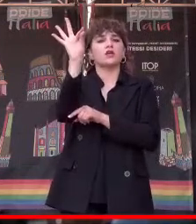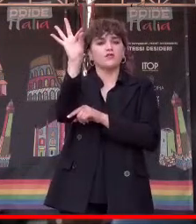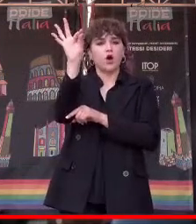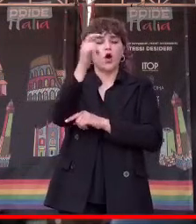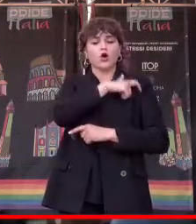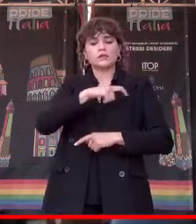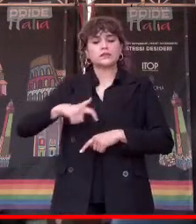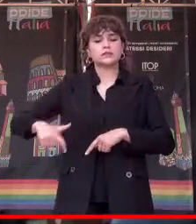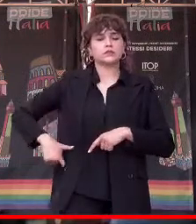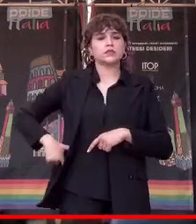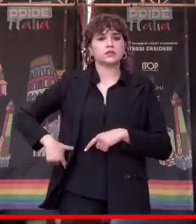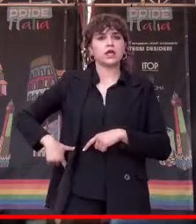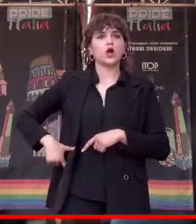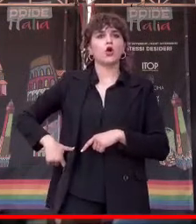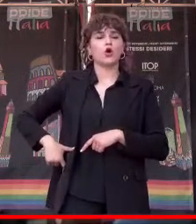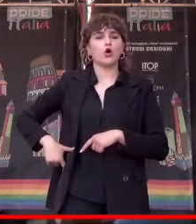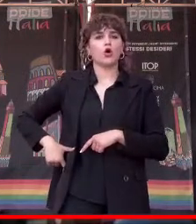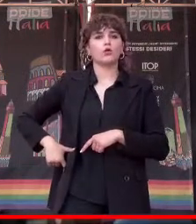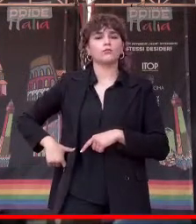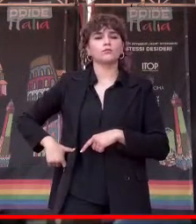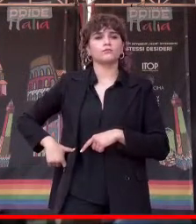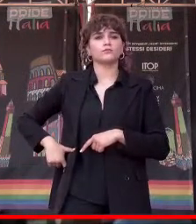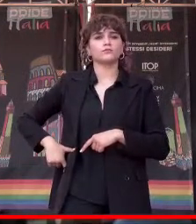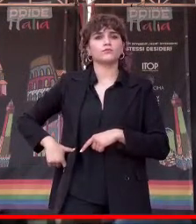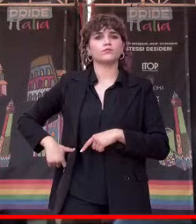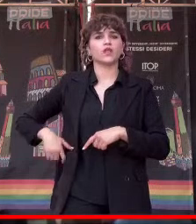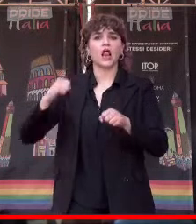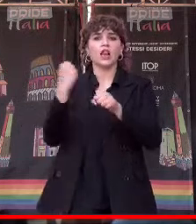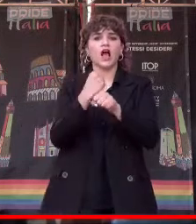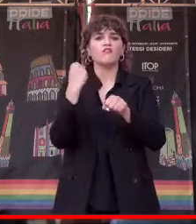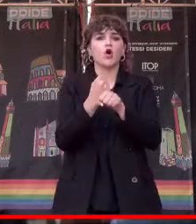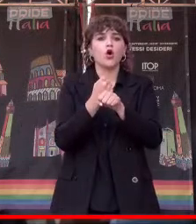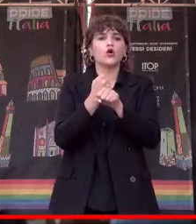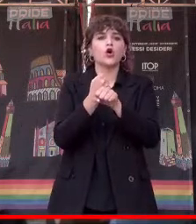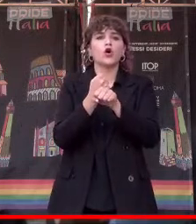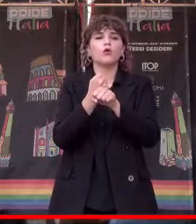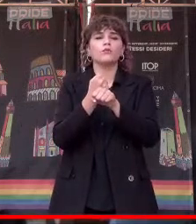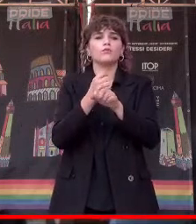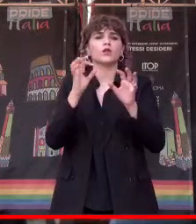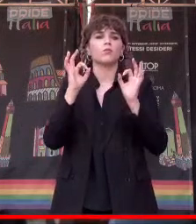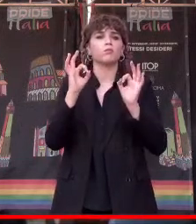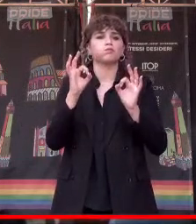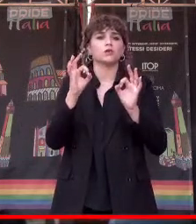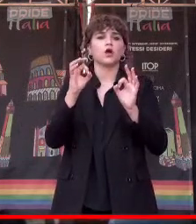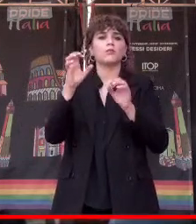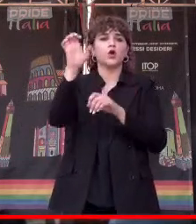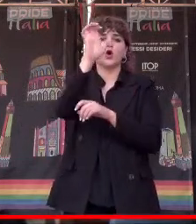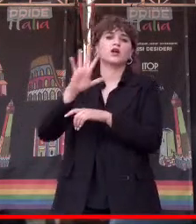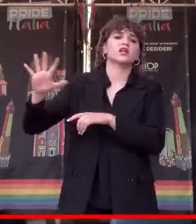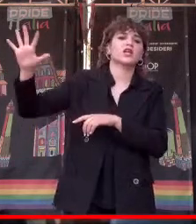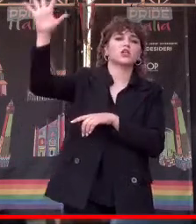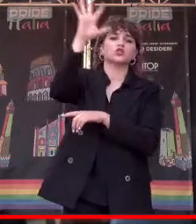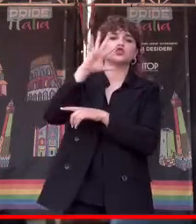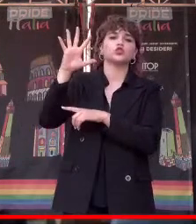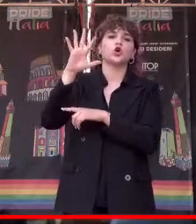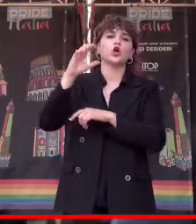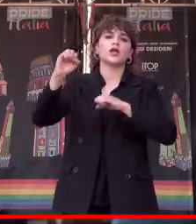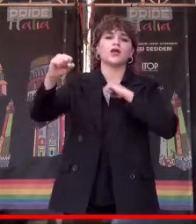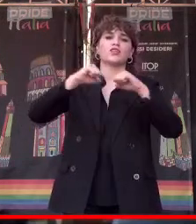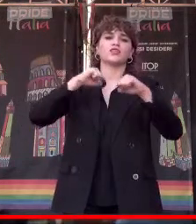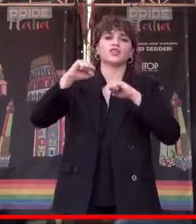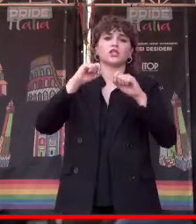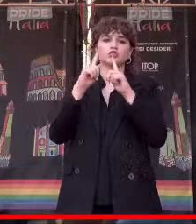muovesse verso la regione, verso la direzione generale dell'ASL, affinché la maggior parte degli